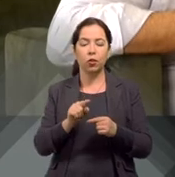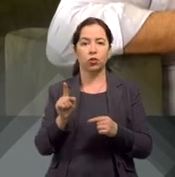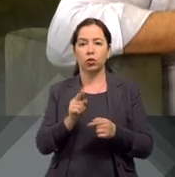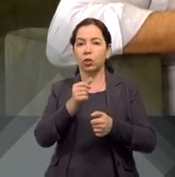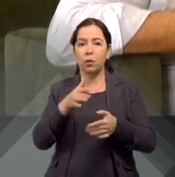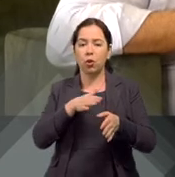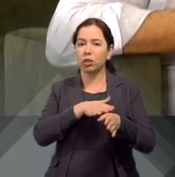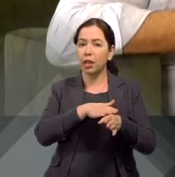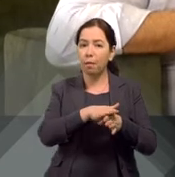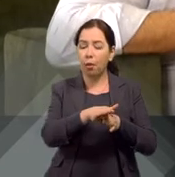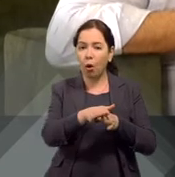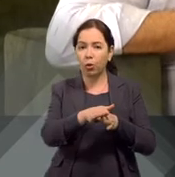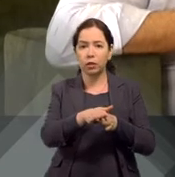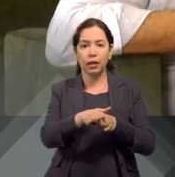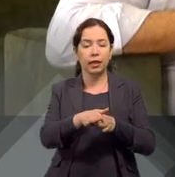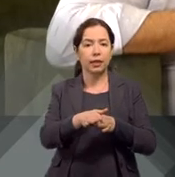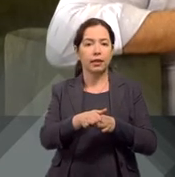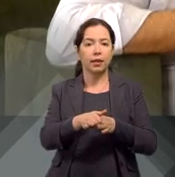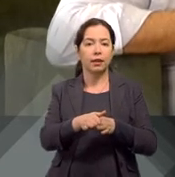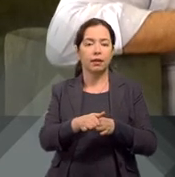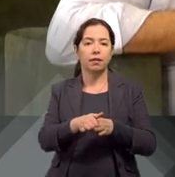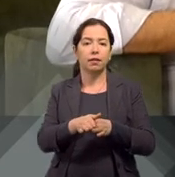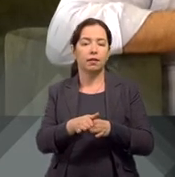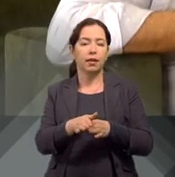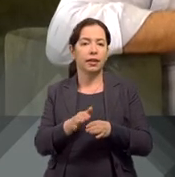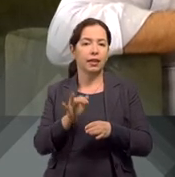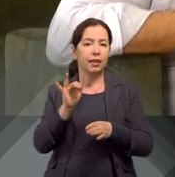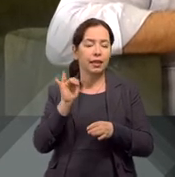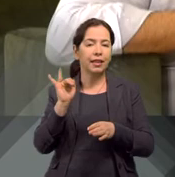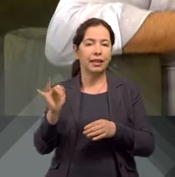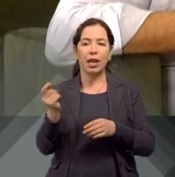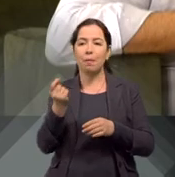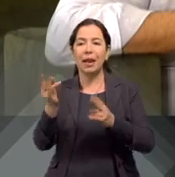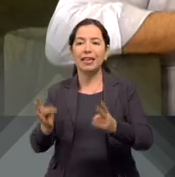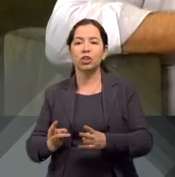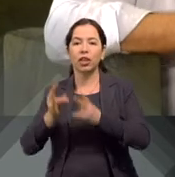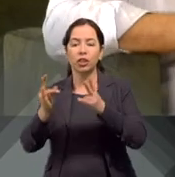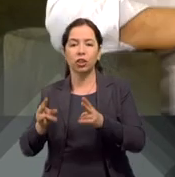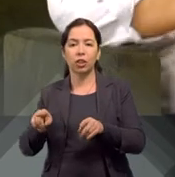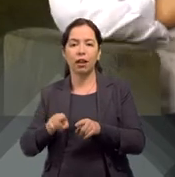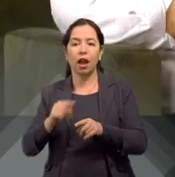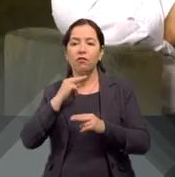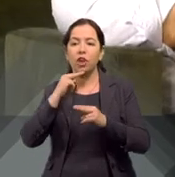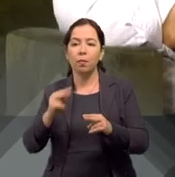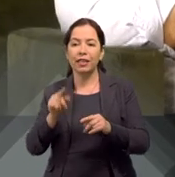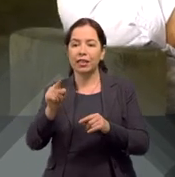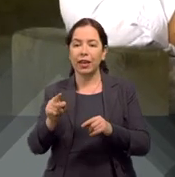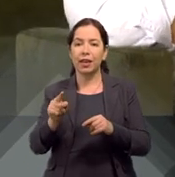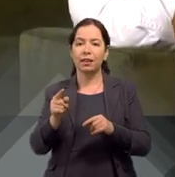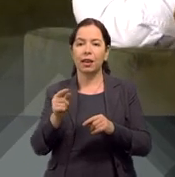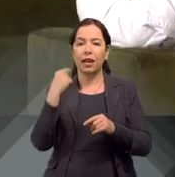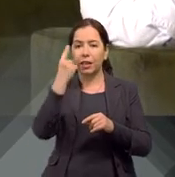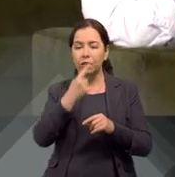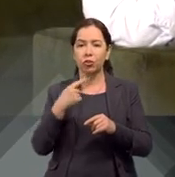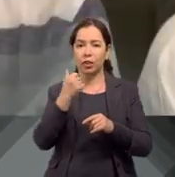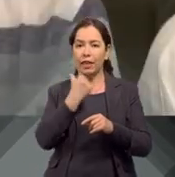наполняет, не утоляет жажду. И малая, малейшая нежность, как внимание к твоей личной тайне